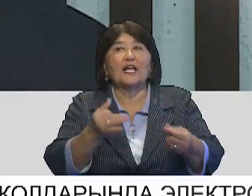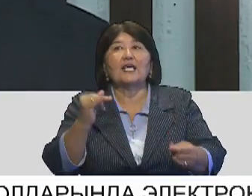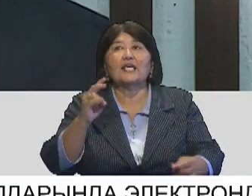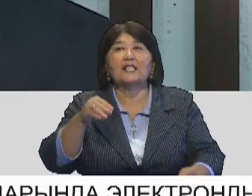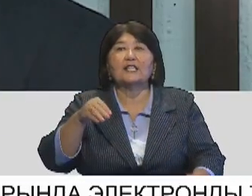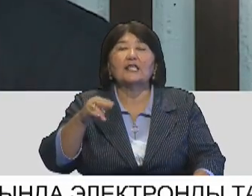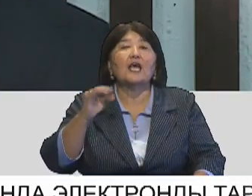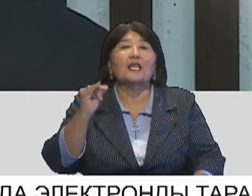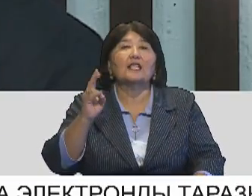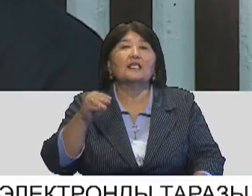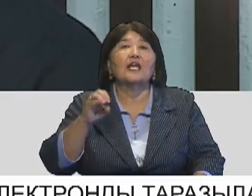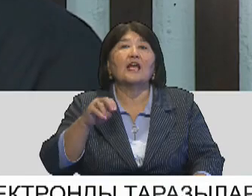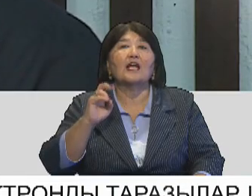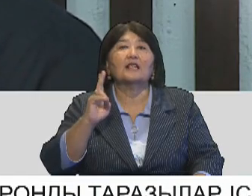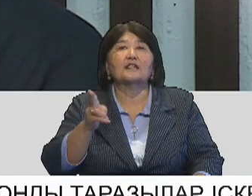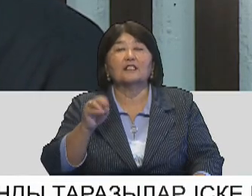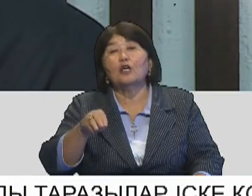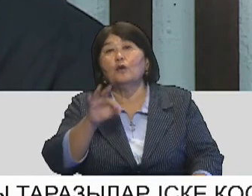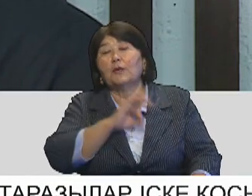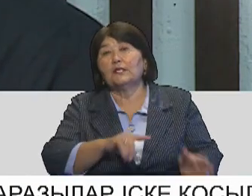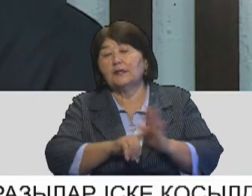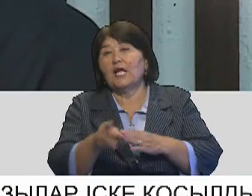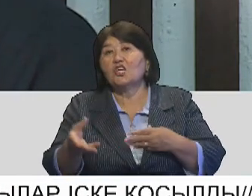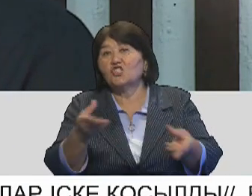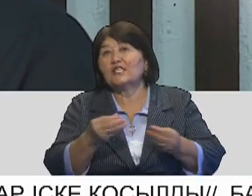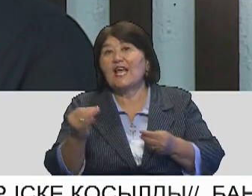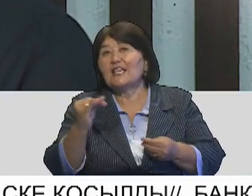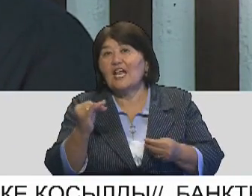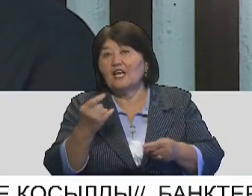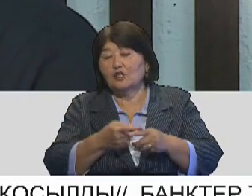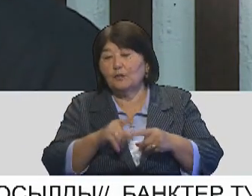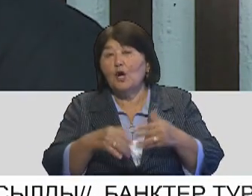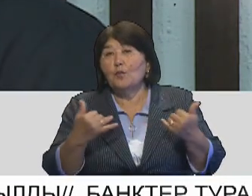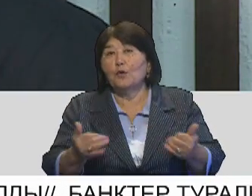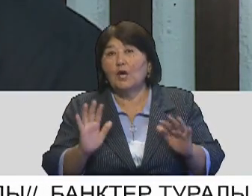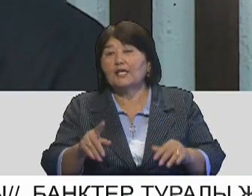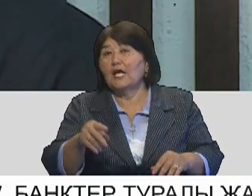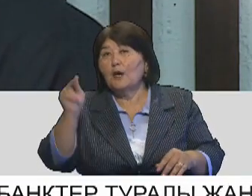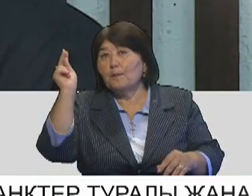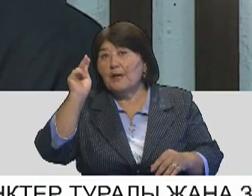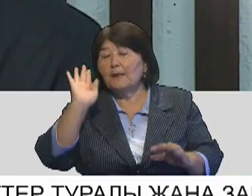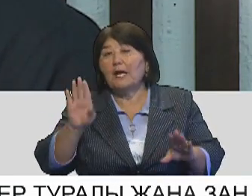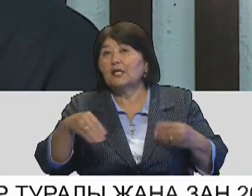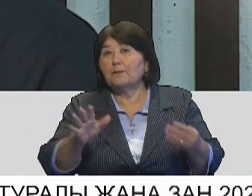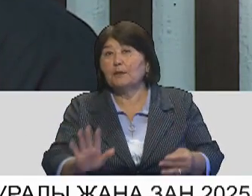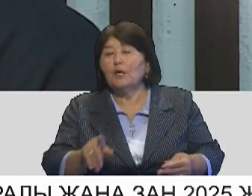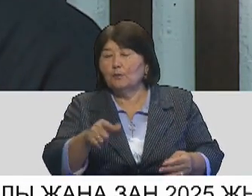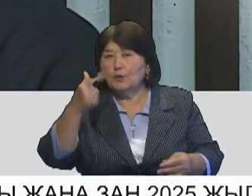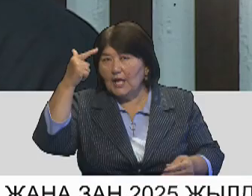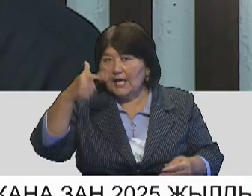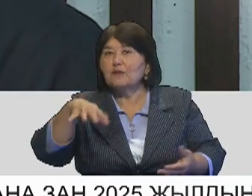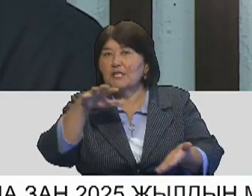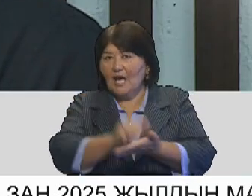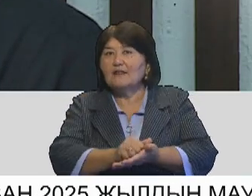соның мүмкіншілігін пайдалануға кіріп кетті. Бұл жерде жасанды интеллект институтында біз тек қана ғылым ғана осы білім ғана беріп қоймаймыз, бұл жерде ғылыммен де